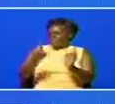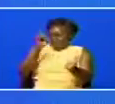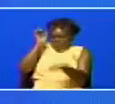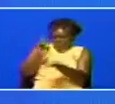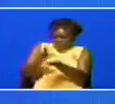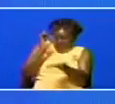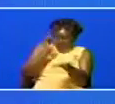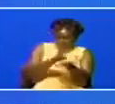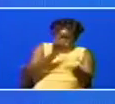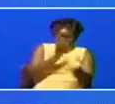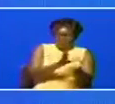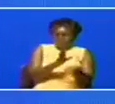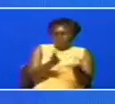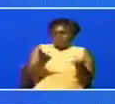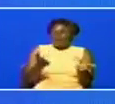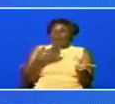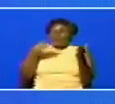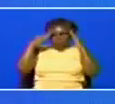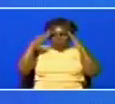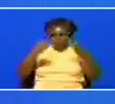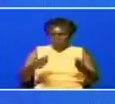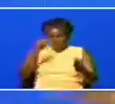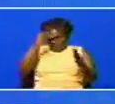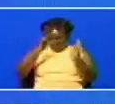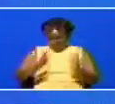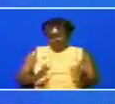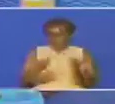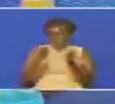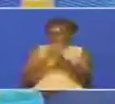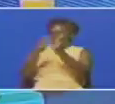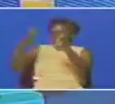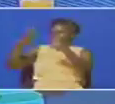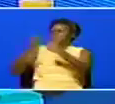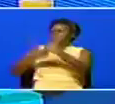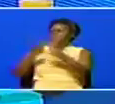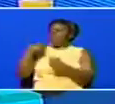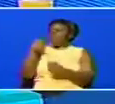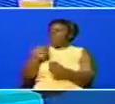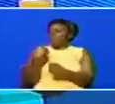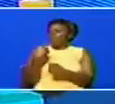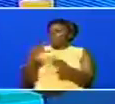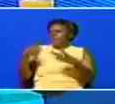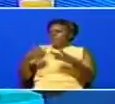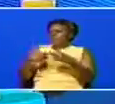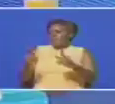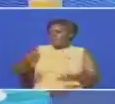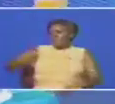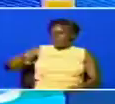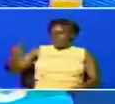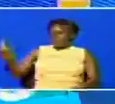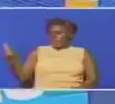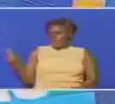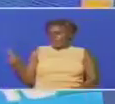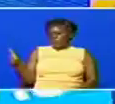wameondolewa madarakani. Na ndipo sasa tunataka kuangazia magavana hawa 19 ni kina nani, na tuanze na kaunti ya